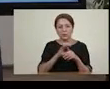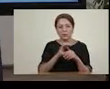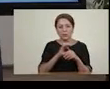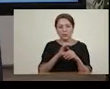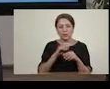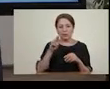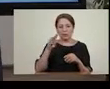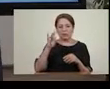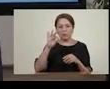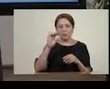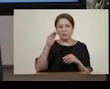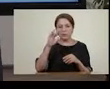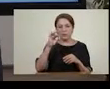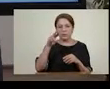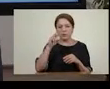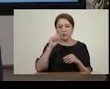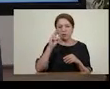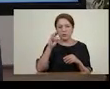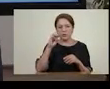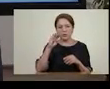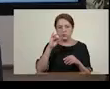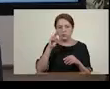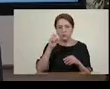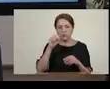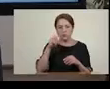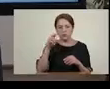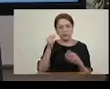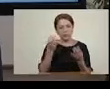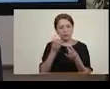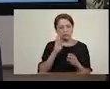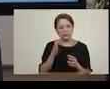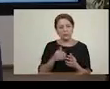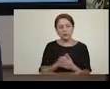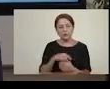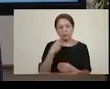muhim ahamiyatga egaligi ta'kidlab o'tilgan.